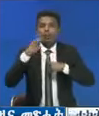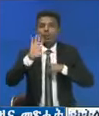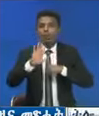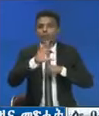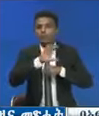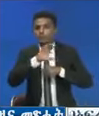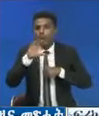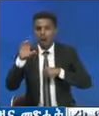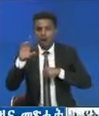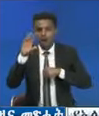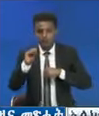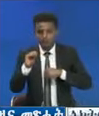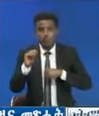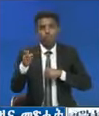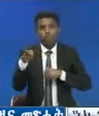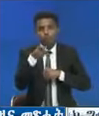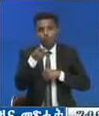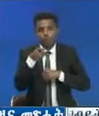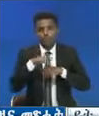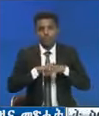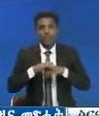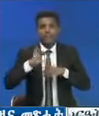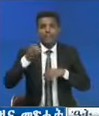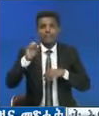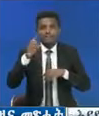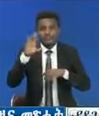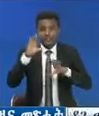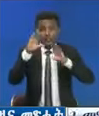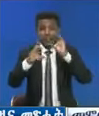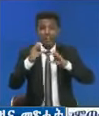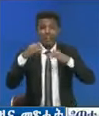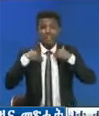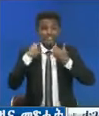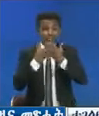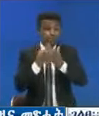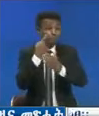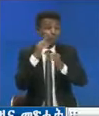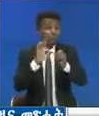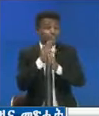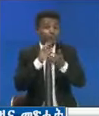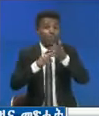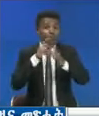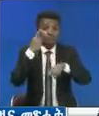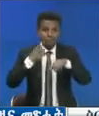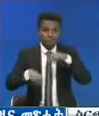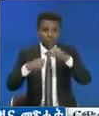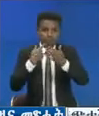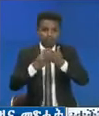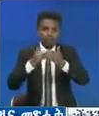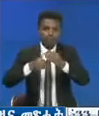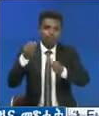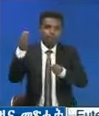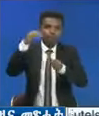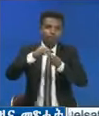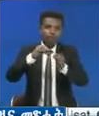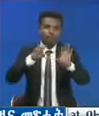550 አካባቢ የሚሆን ሊትር ኬሚካል አለን። ይሄ በቂ ነው ማለት አይቻልም፣ ወደፊትም ይጨመራል። አንዱ ይሄ ነው። ስለዚህ ችግር ባለባቸው አካባቢ